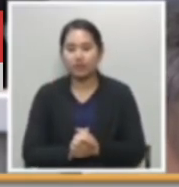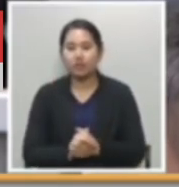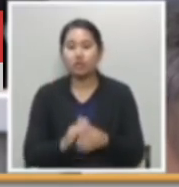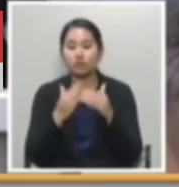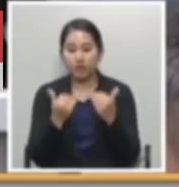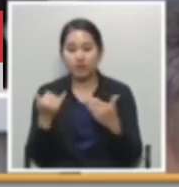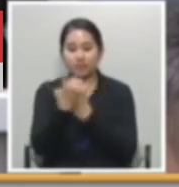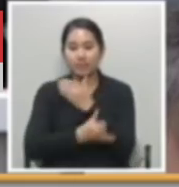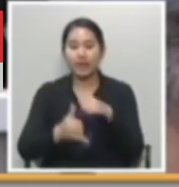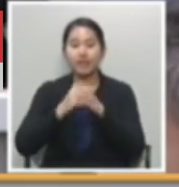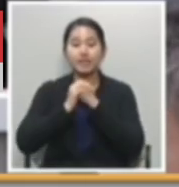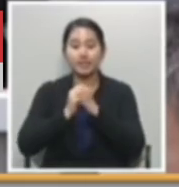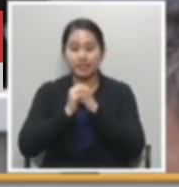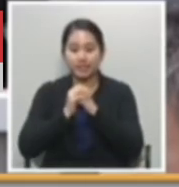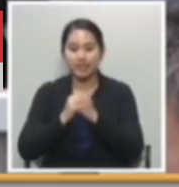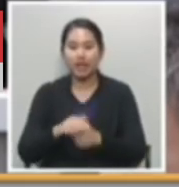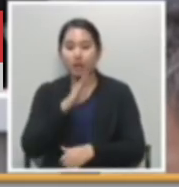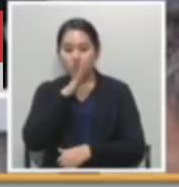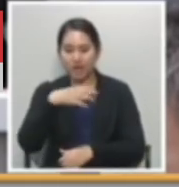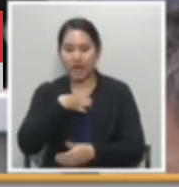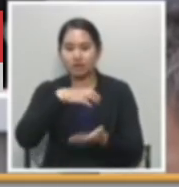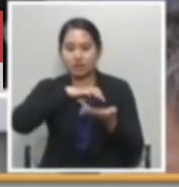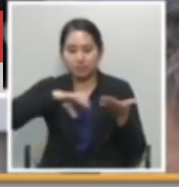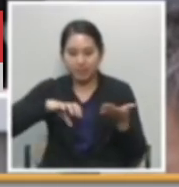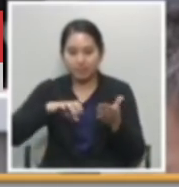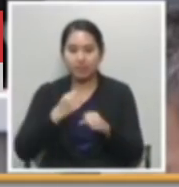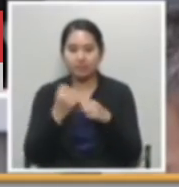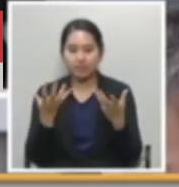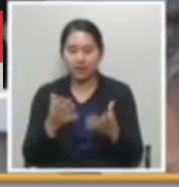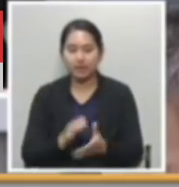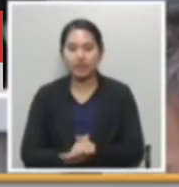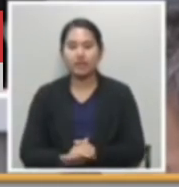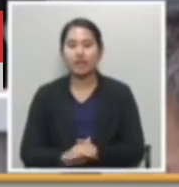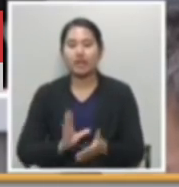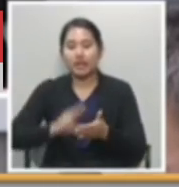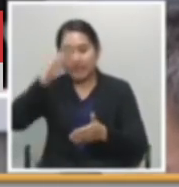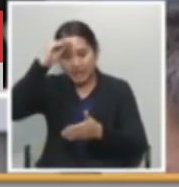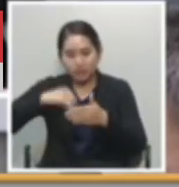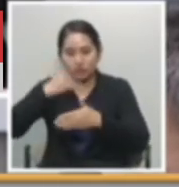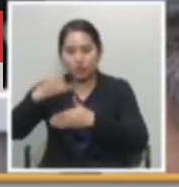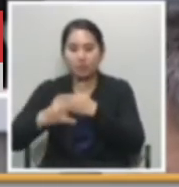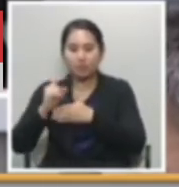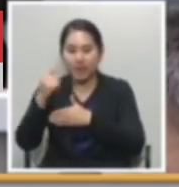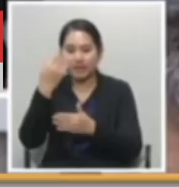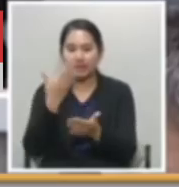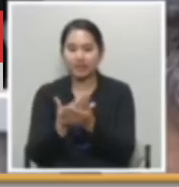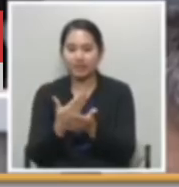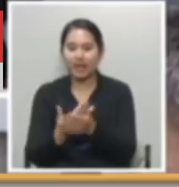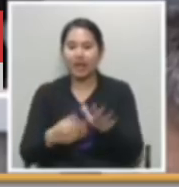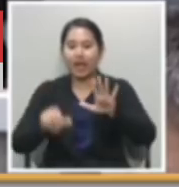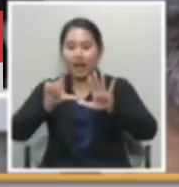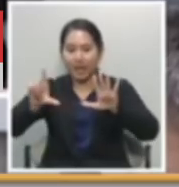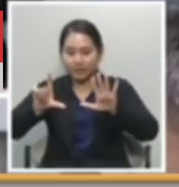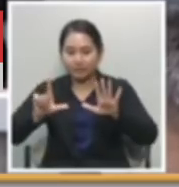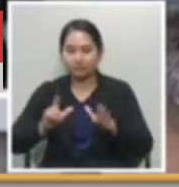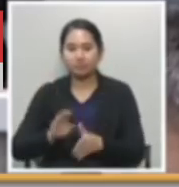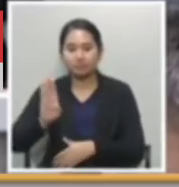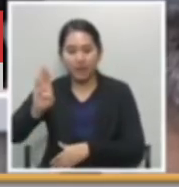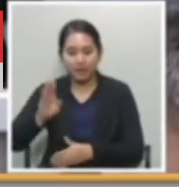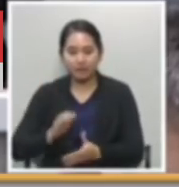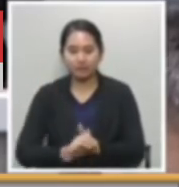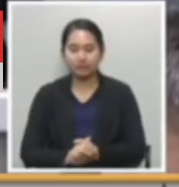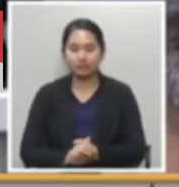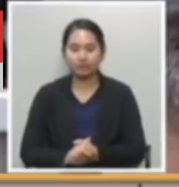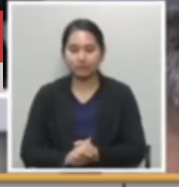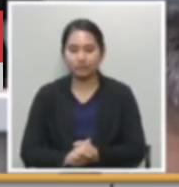จีนถ้าท่านจะก๊อปปี้นะนักเรียนจบใหม่เขาให้5 ล้านบาท1ล้านหยวนทันทีที่ตัด